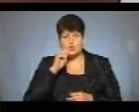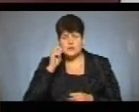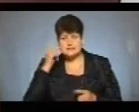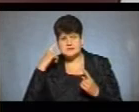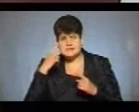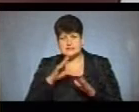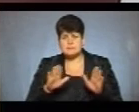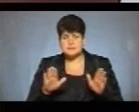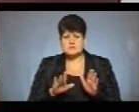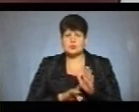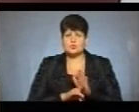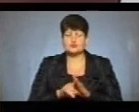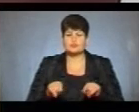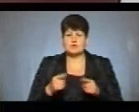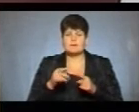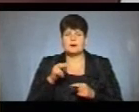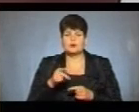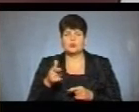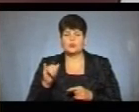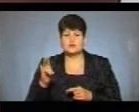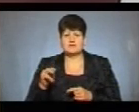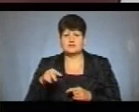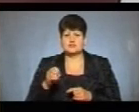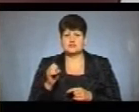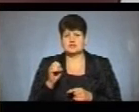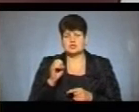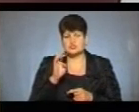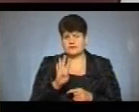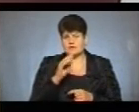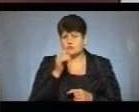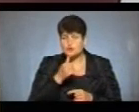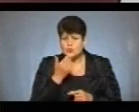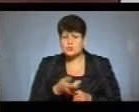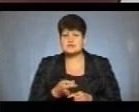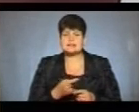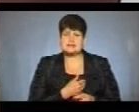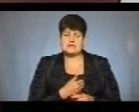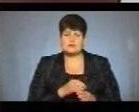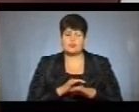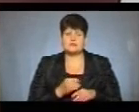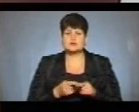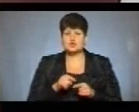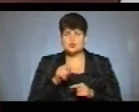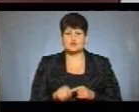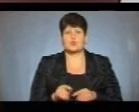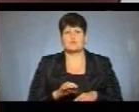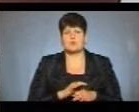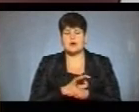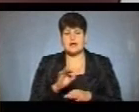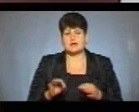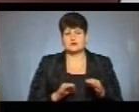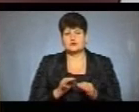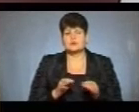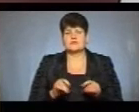Його започаткував Павло Гунька у 2004 році. Ініціатори проведення такого концерту – виконавці з Тернополя Вадим Дарчук і Володимир